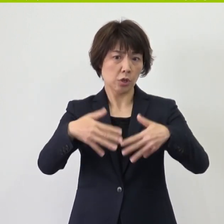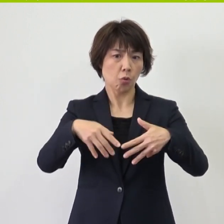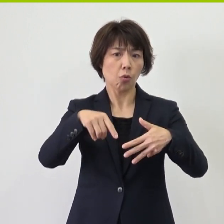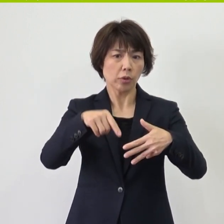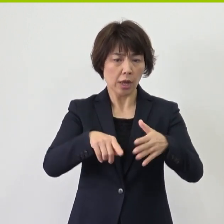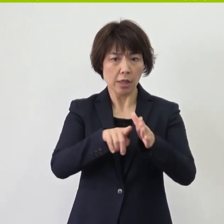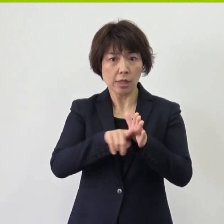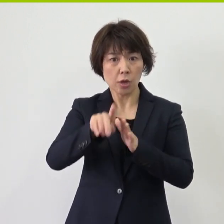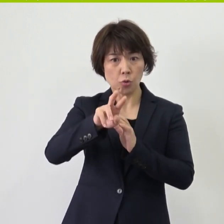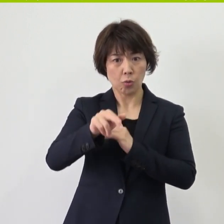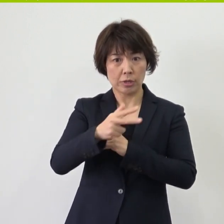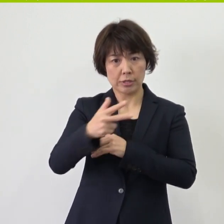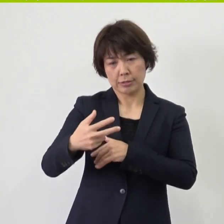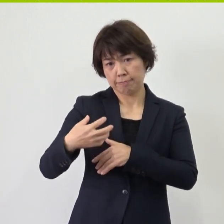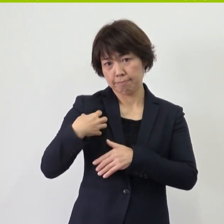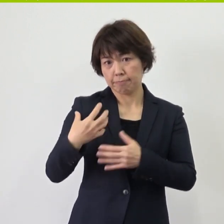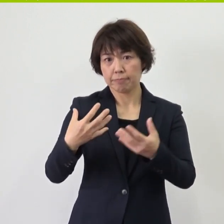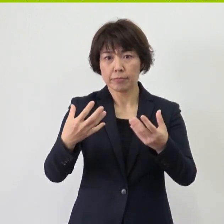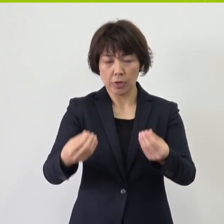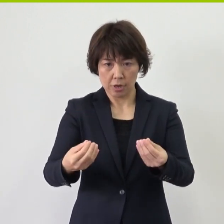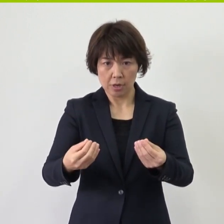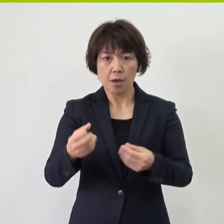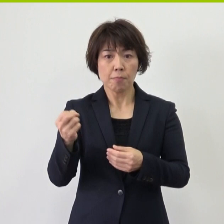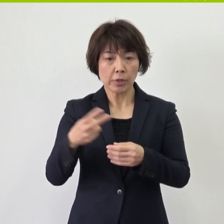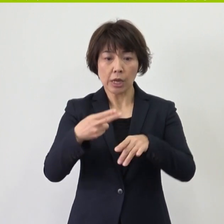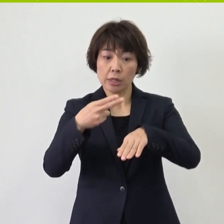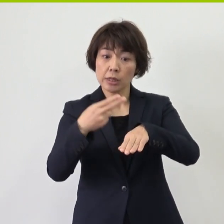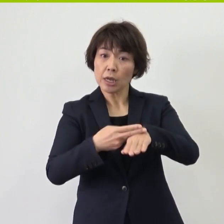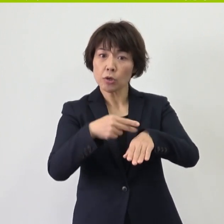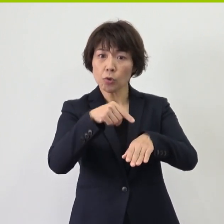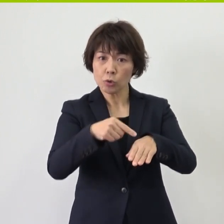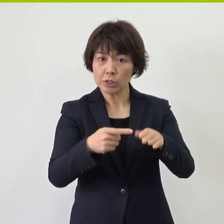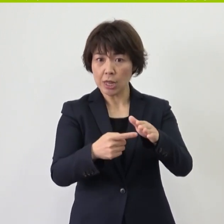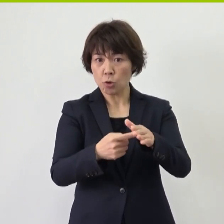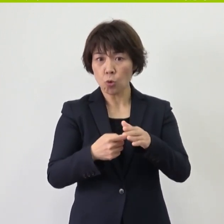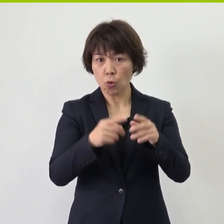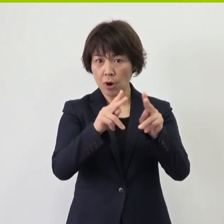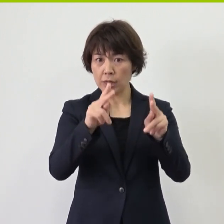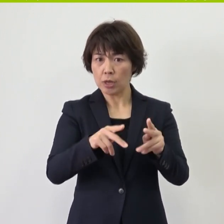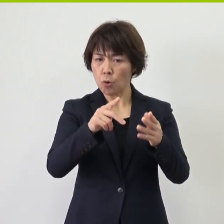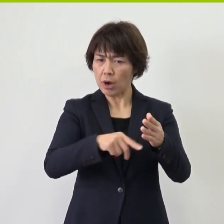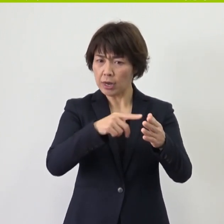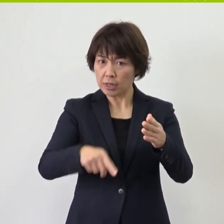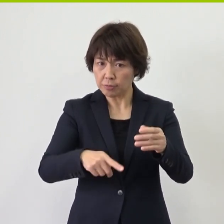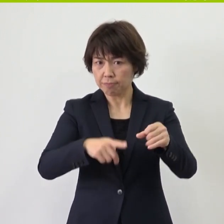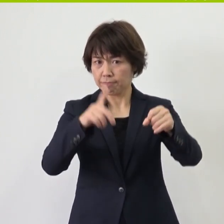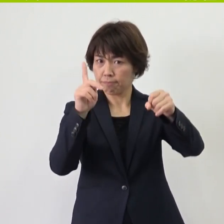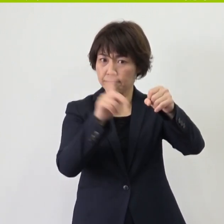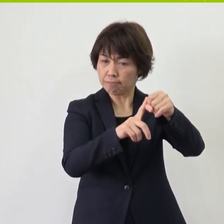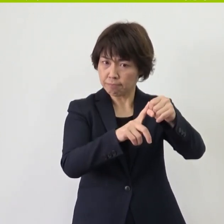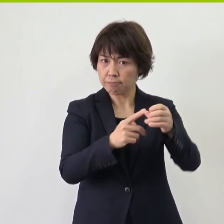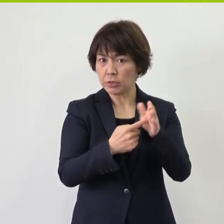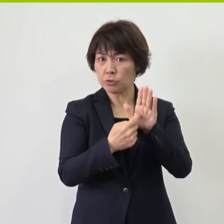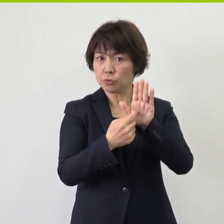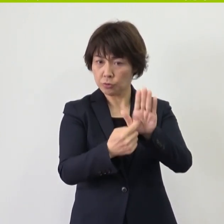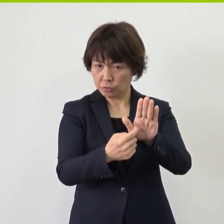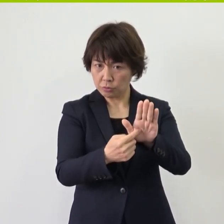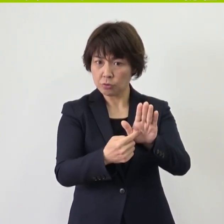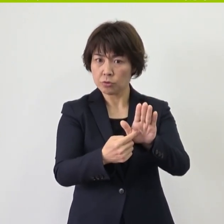で代表理事に就かれました。またテクノロジーで農業課題を解決するをミッションに挙げ